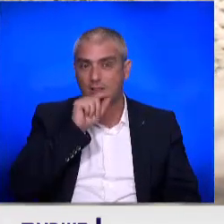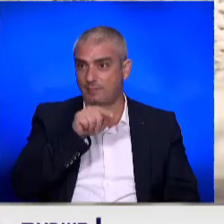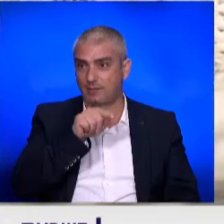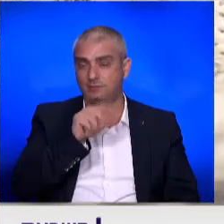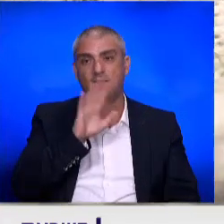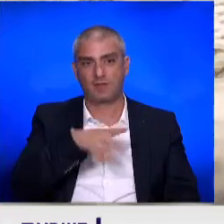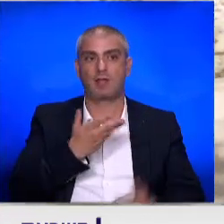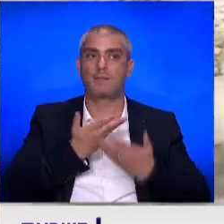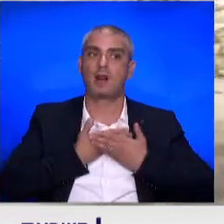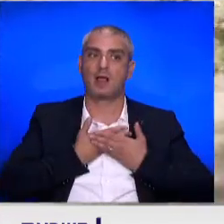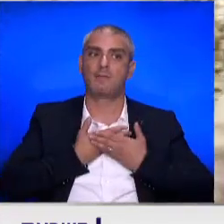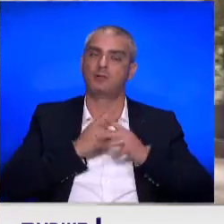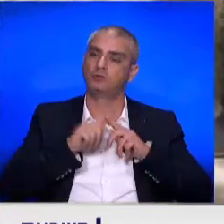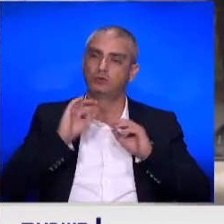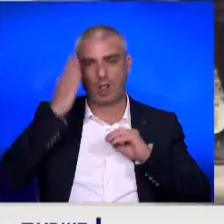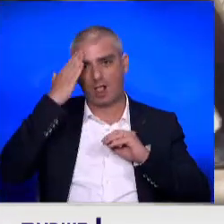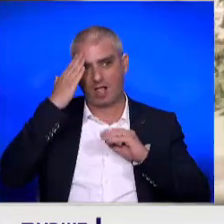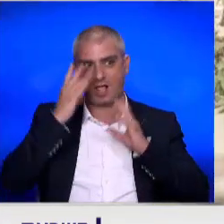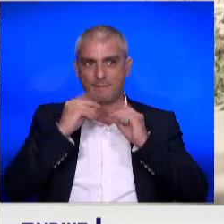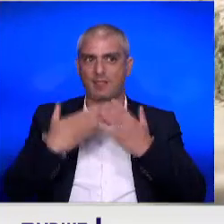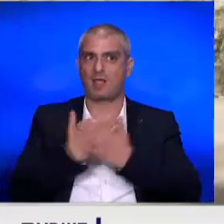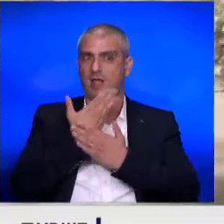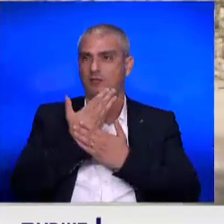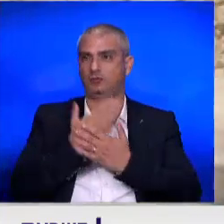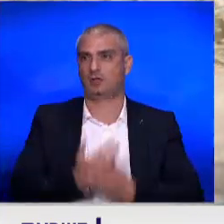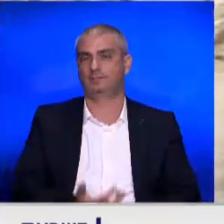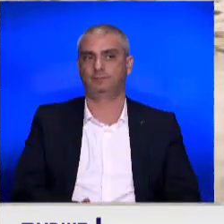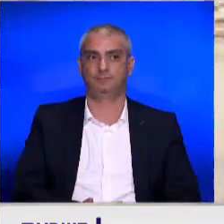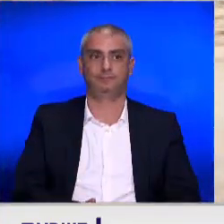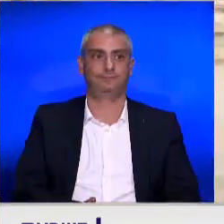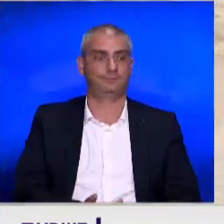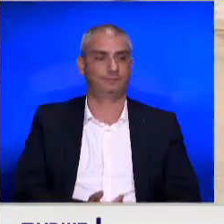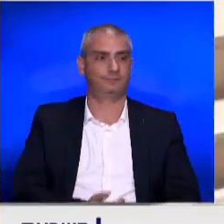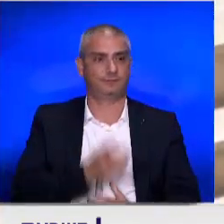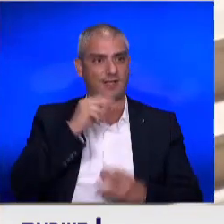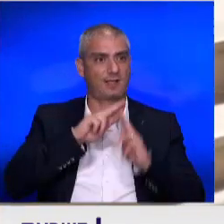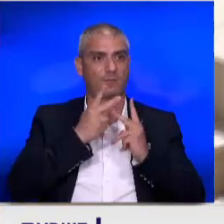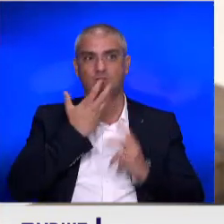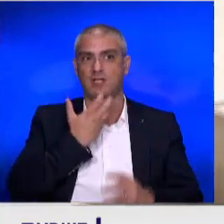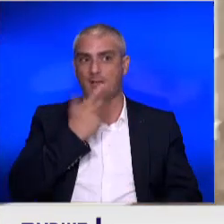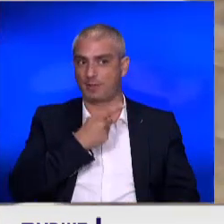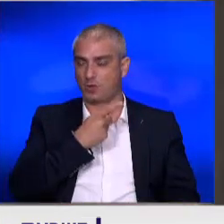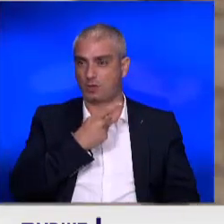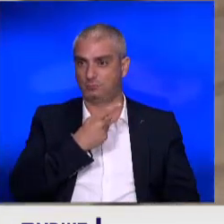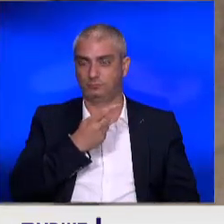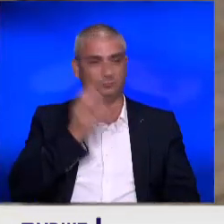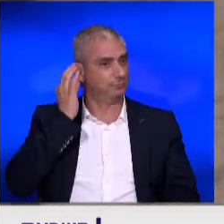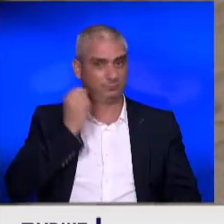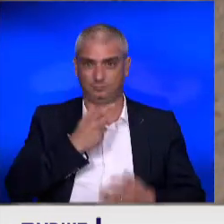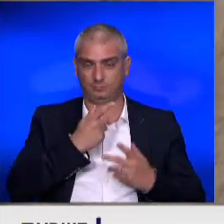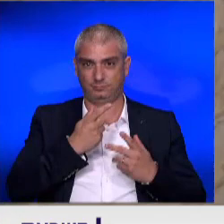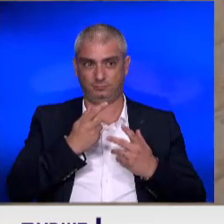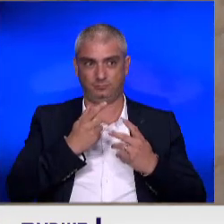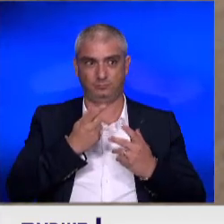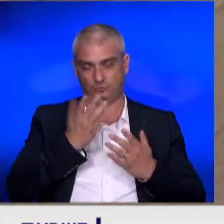כדי לקבל סוג של הכרה בדרך החדשה. היא גם הייתה מהקבוצת רבניות שישבתי איתה בשבוע שעבר, לפני שקיבלתי את